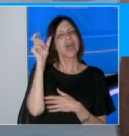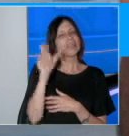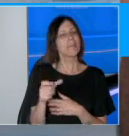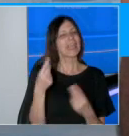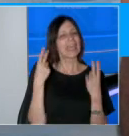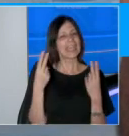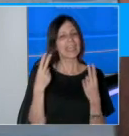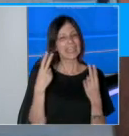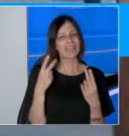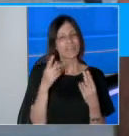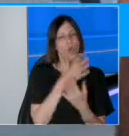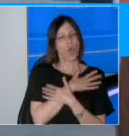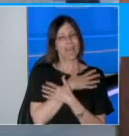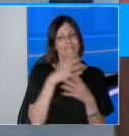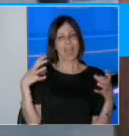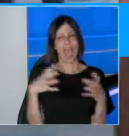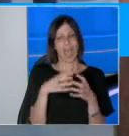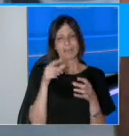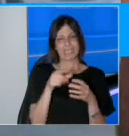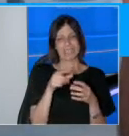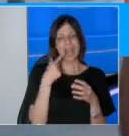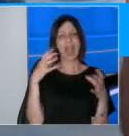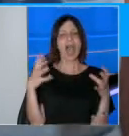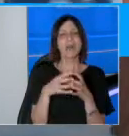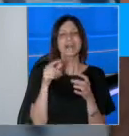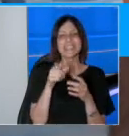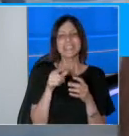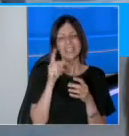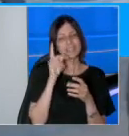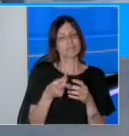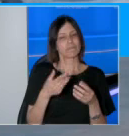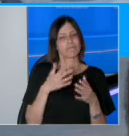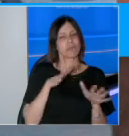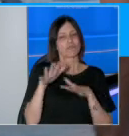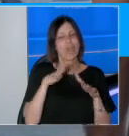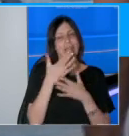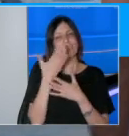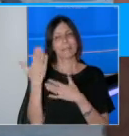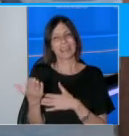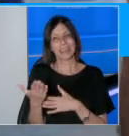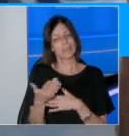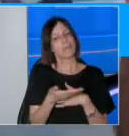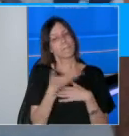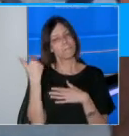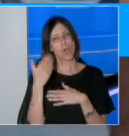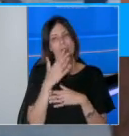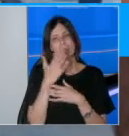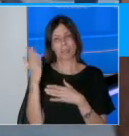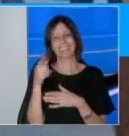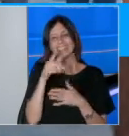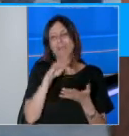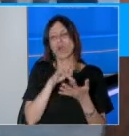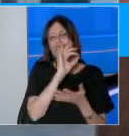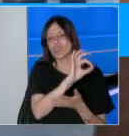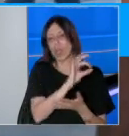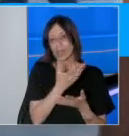ערכי וכמה אתה אדם שאוהב את העם הזה. לעם הזה מגיע ממשלה ימנית, בוא לימין, זה המקום שלך. אבל השר פרץ אומר